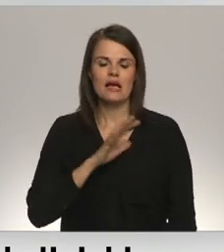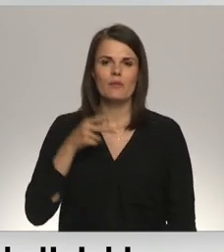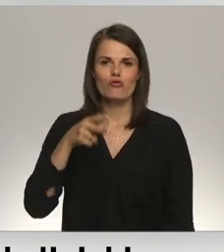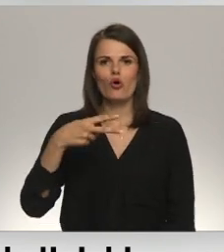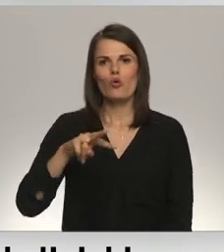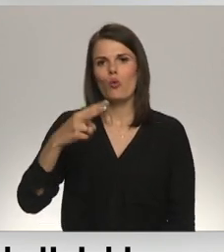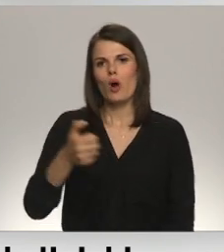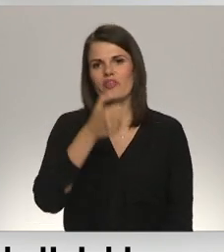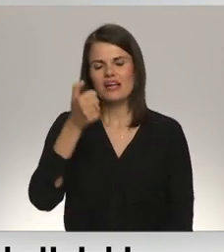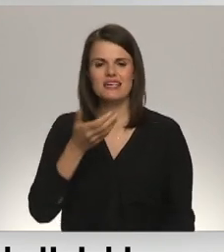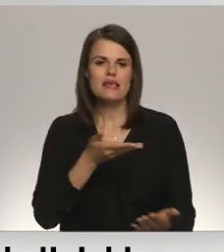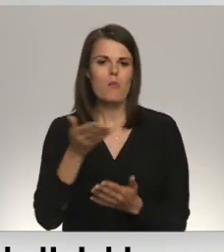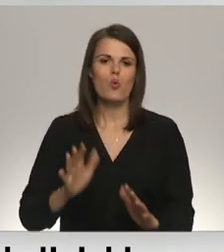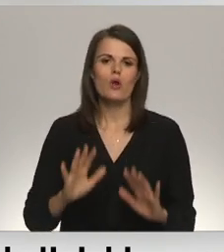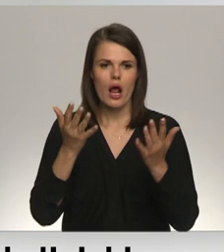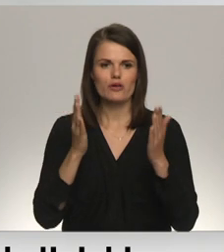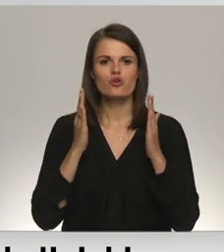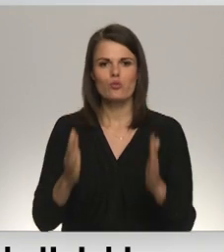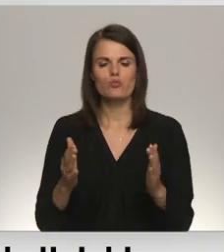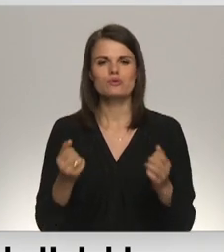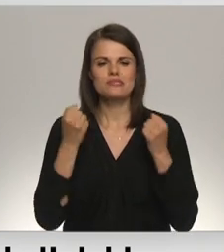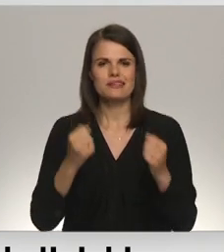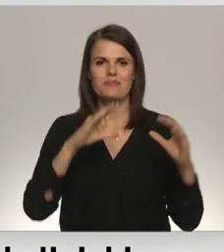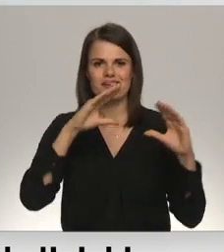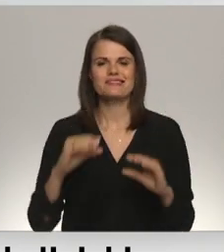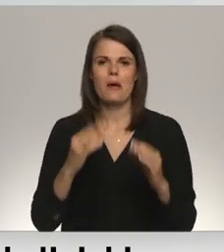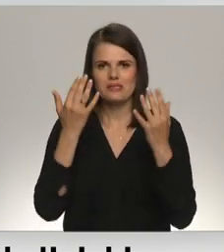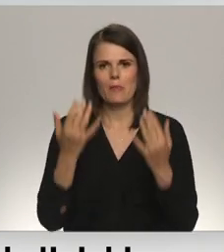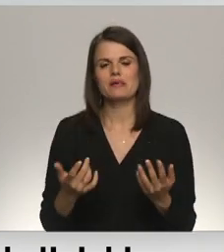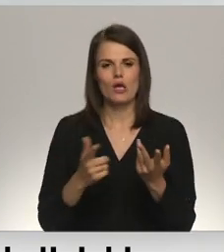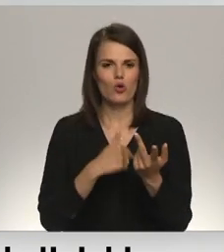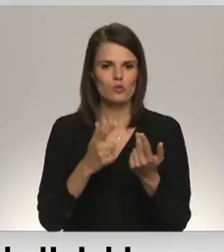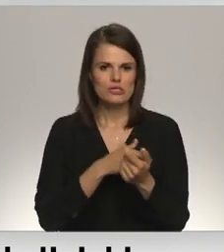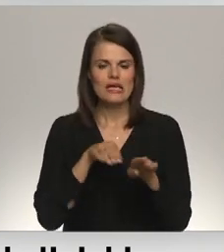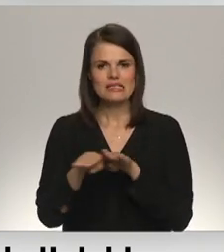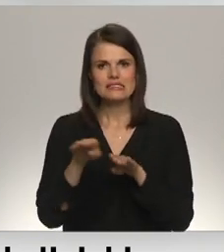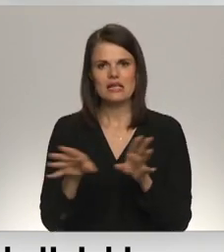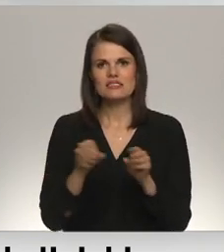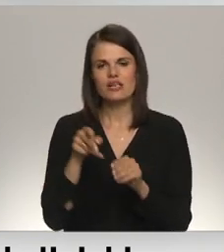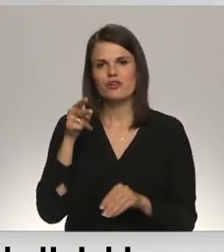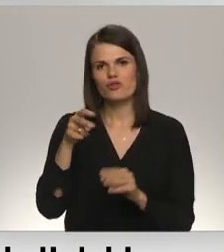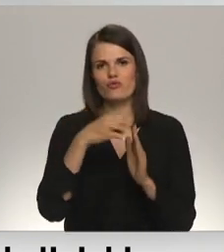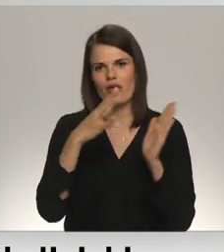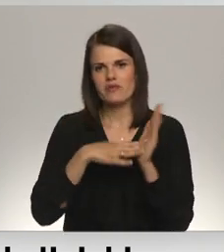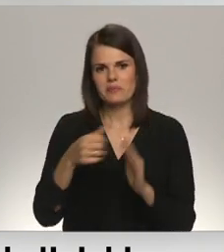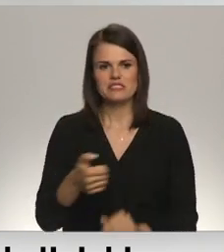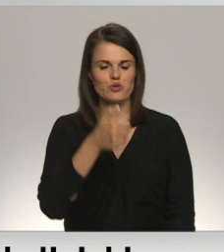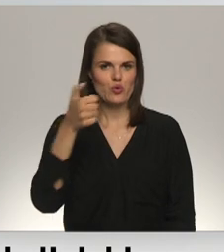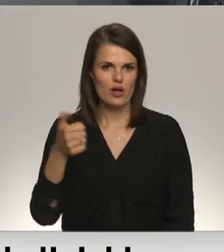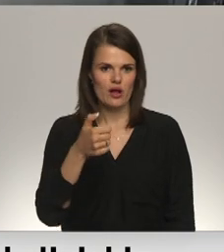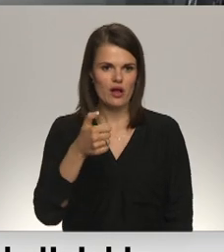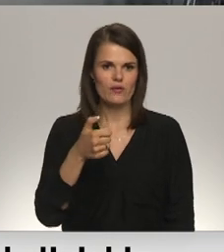2022. Gads jebkurā gadījumā būs ar stipri samazinātu pasākumu skaitu, ja salīdzina ar 2019.